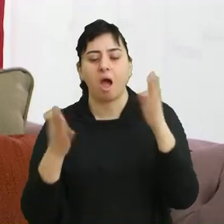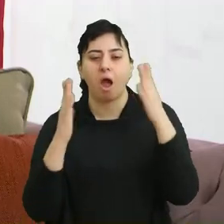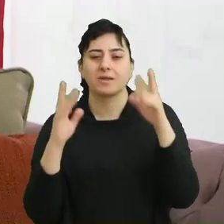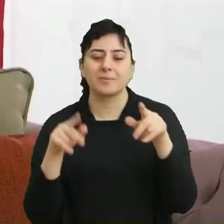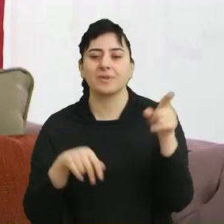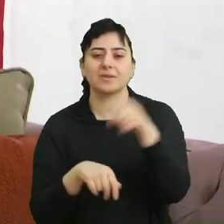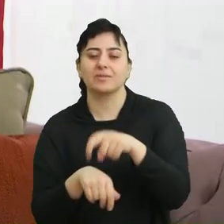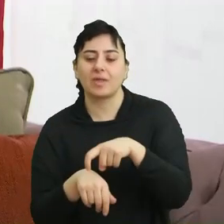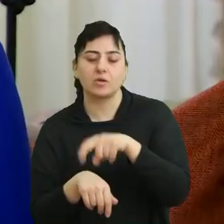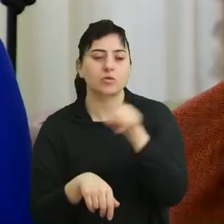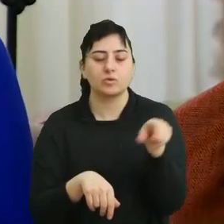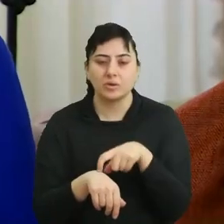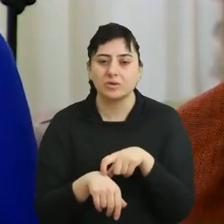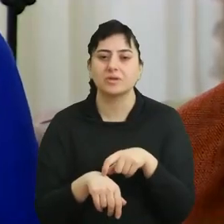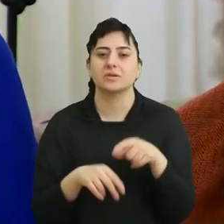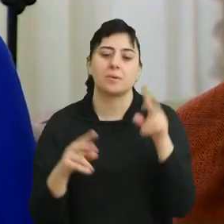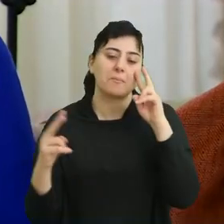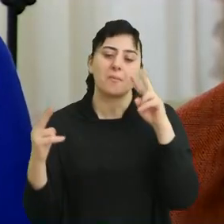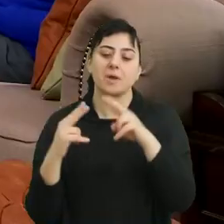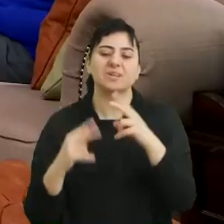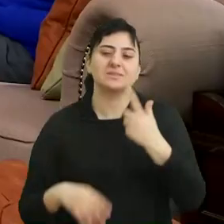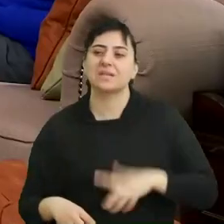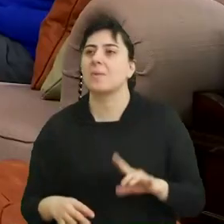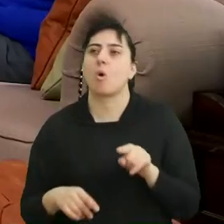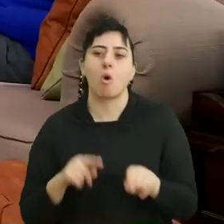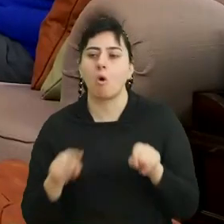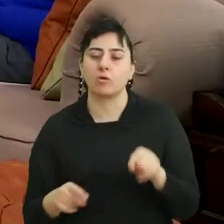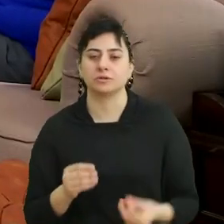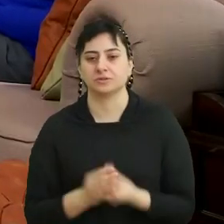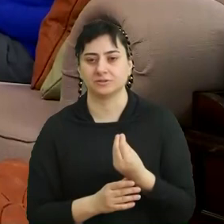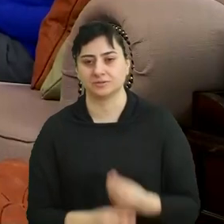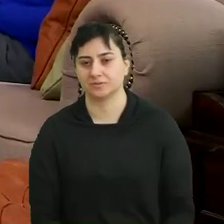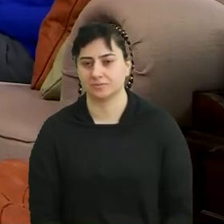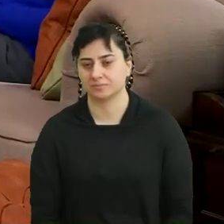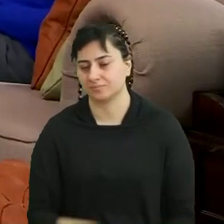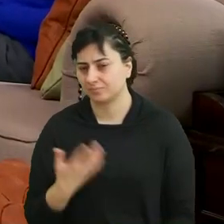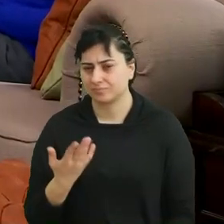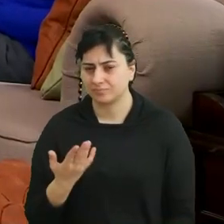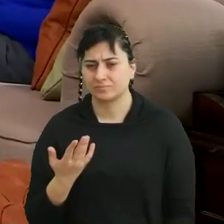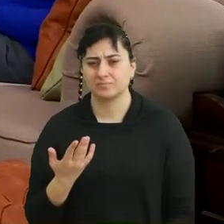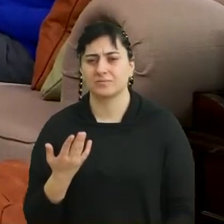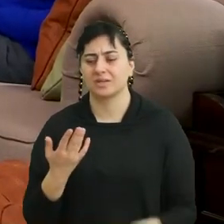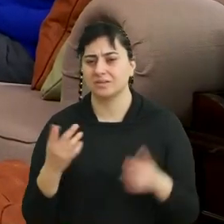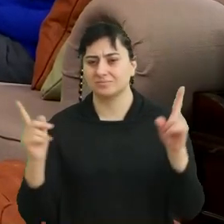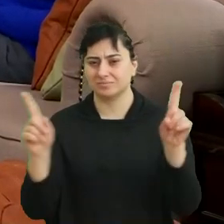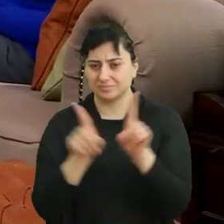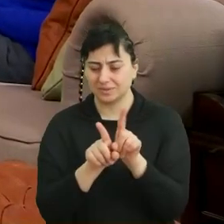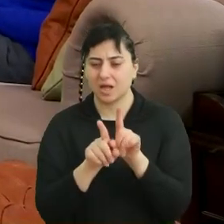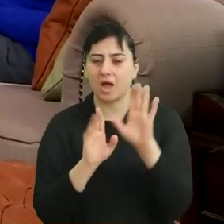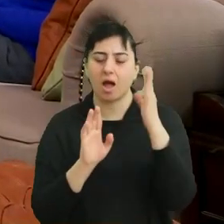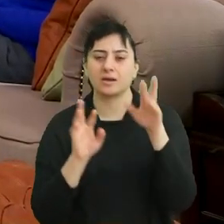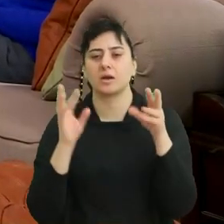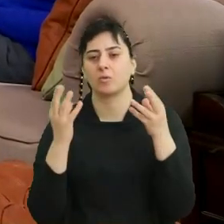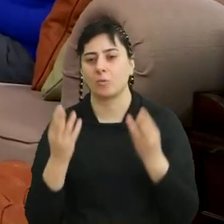Birbirlerini taklidini yaparak sevmedikleri yönleri ortaya çıkarıyorlar. Nasıl yani ya? Hayatım şöyle şimdi, yani çiftler birbirlerinin